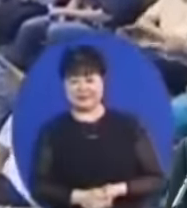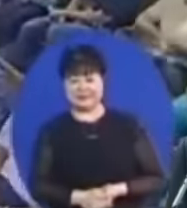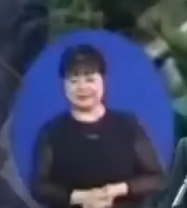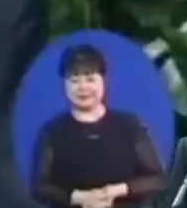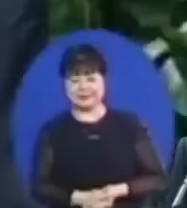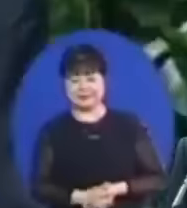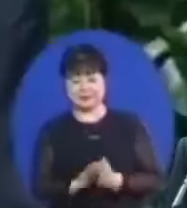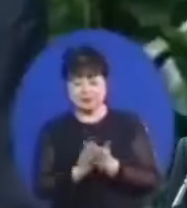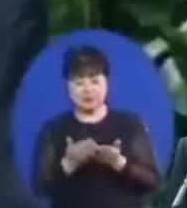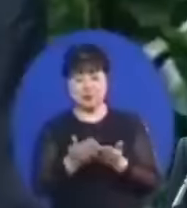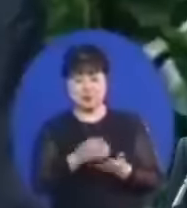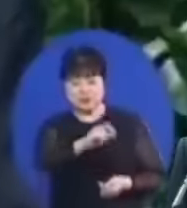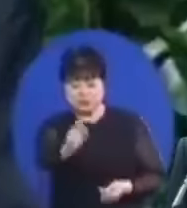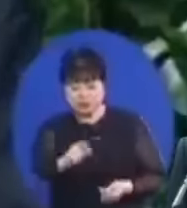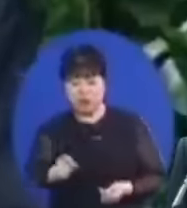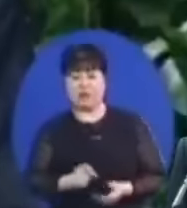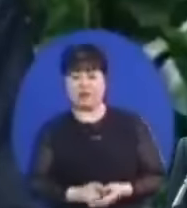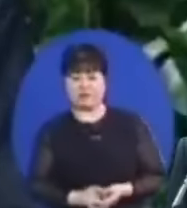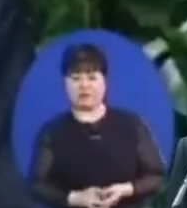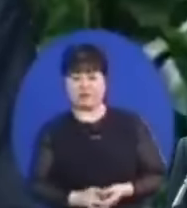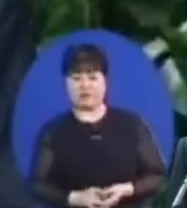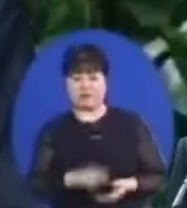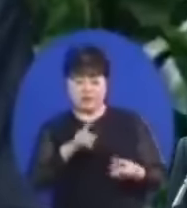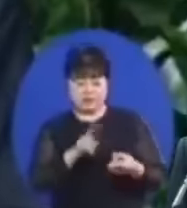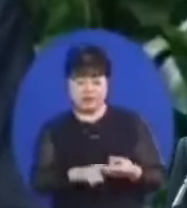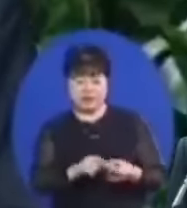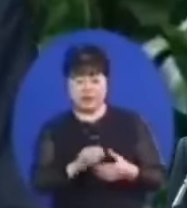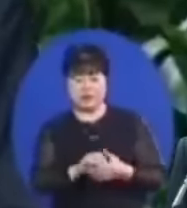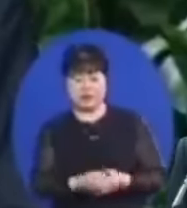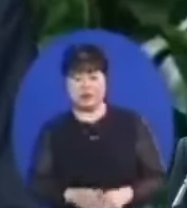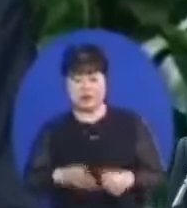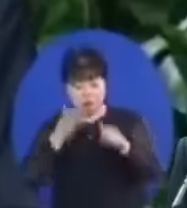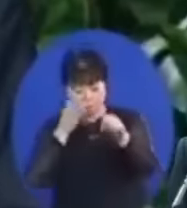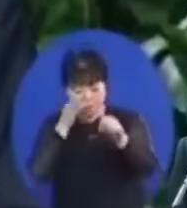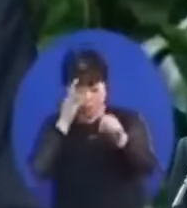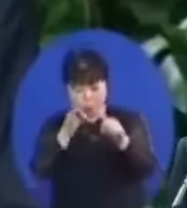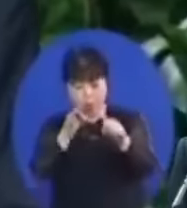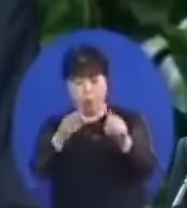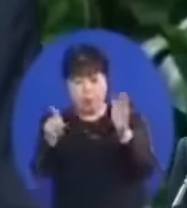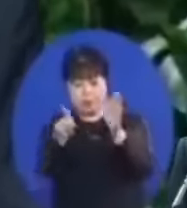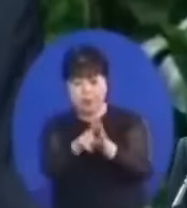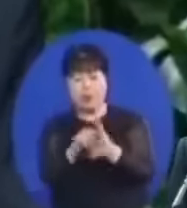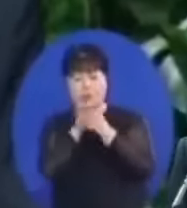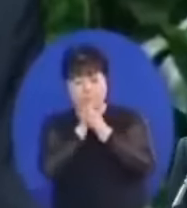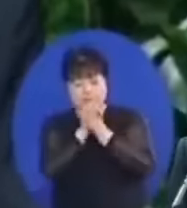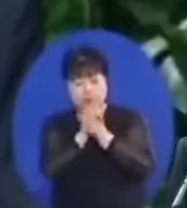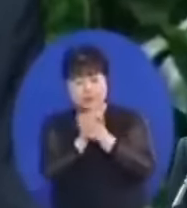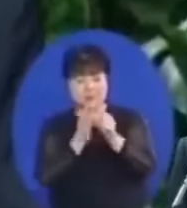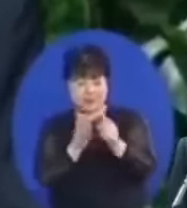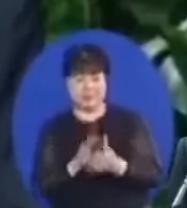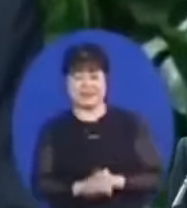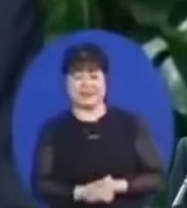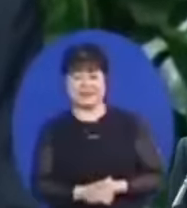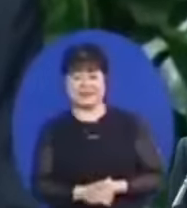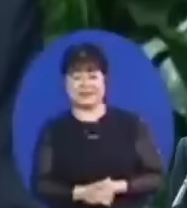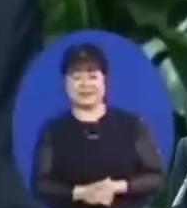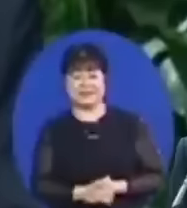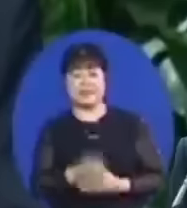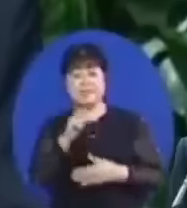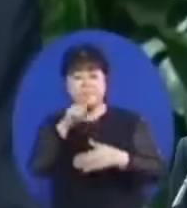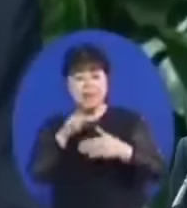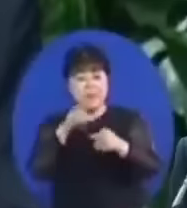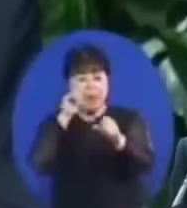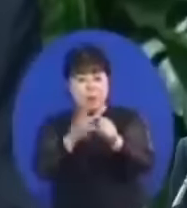수첩을 가진 사람은 수첩에다가 적어놓고 바라보고 믿고 기도하십시오.